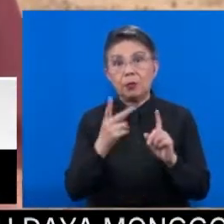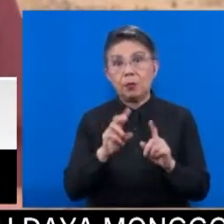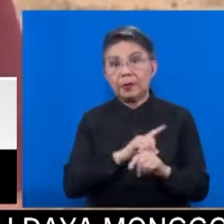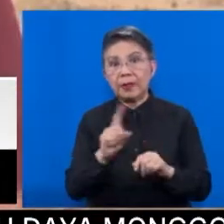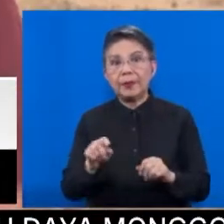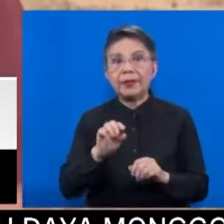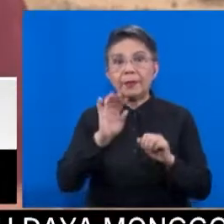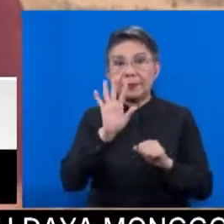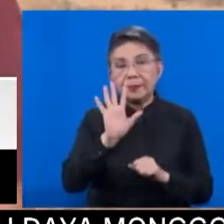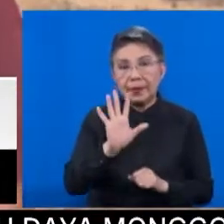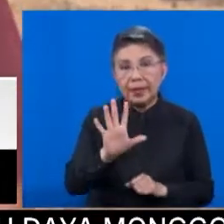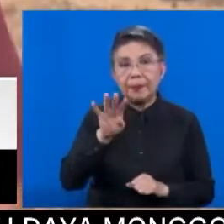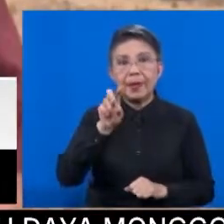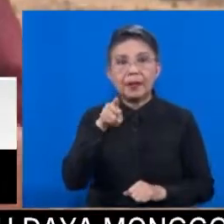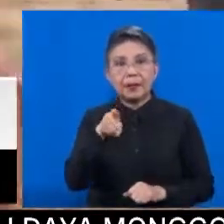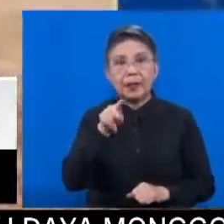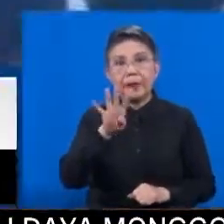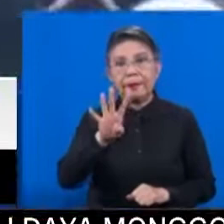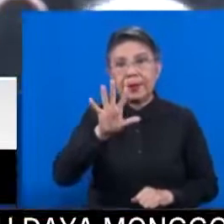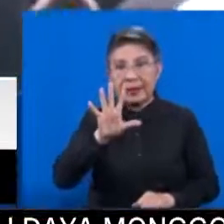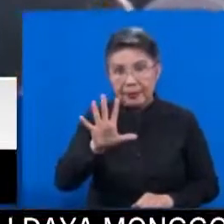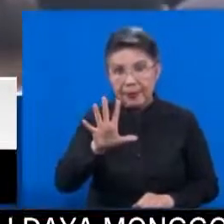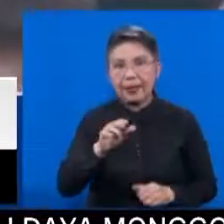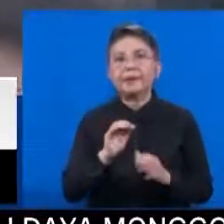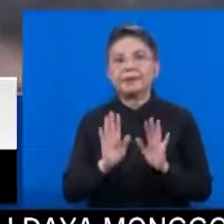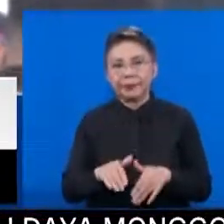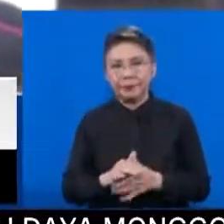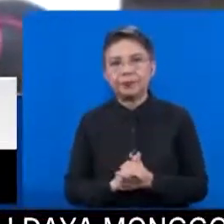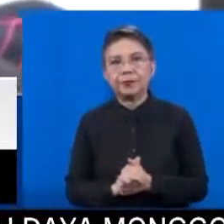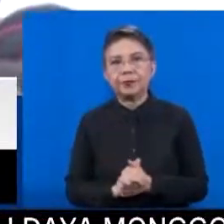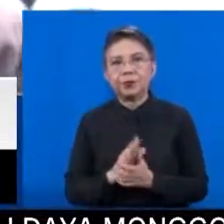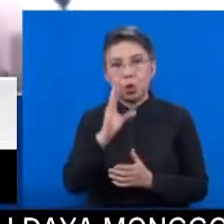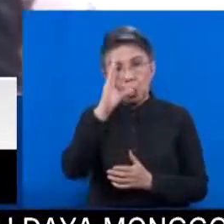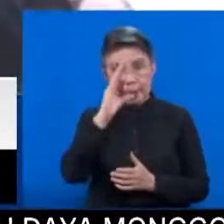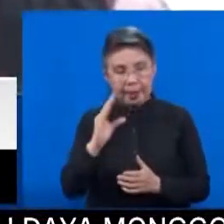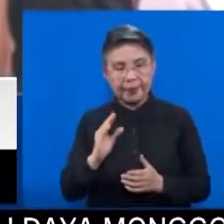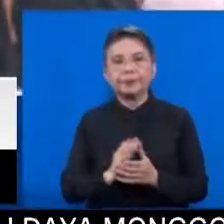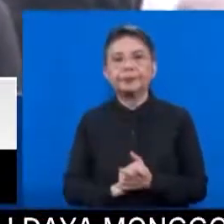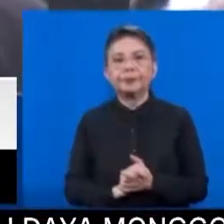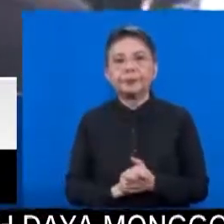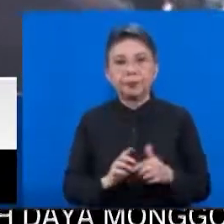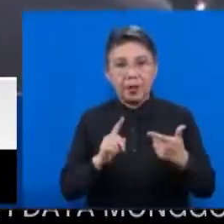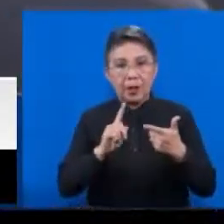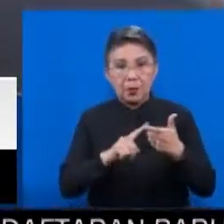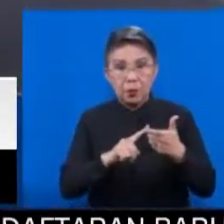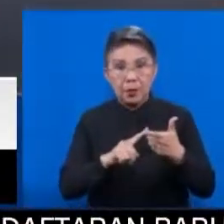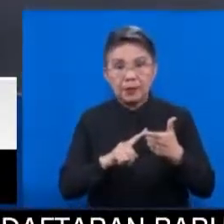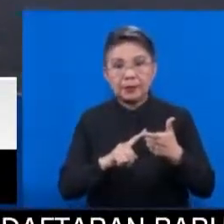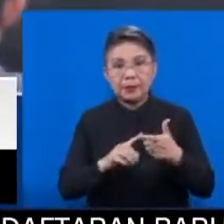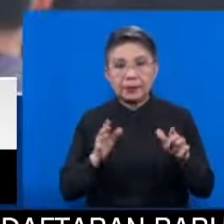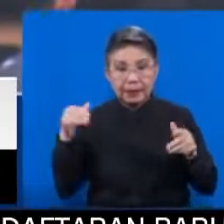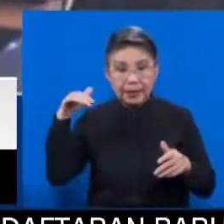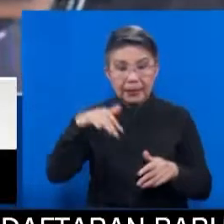hanya diperbolehkan ziarah selepas Eril tadi siang dimakamkan sampai nanti menjelang maghrib. Kemudian juga pada saat